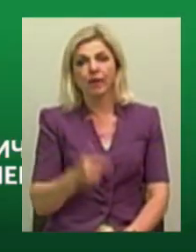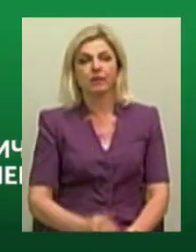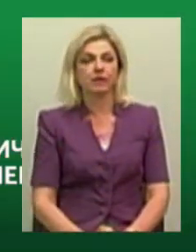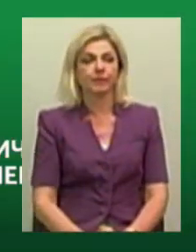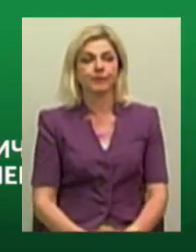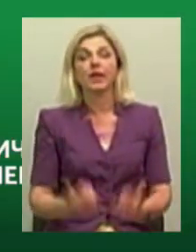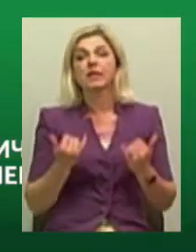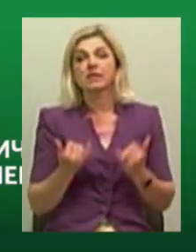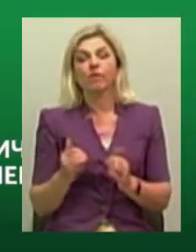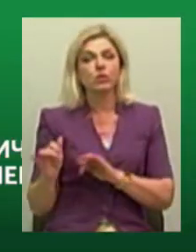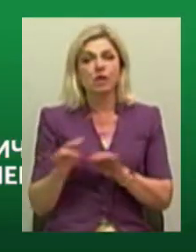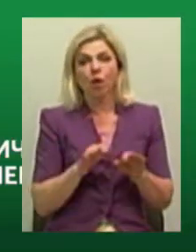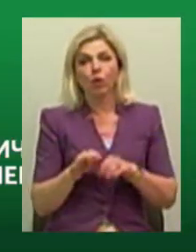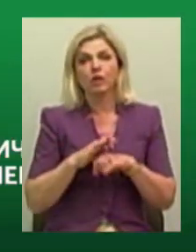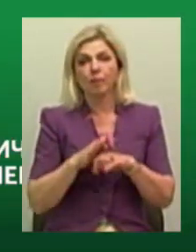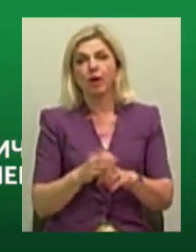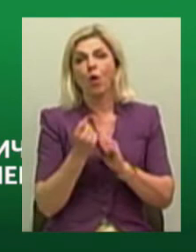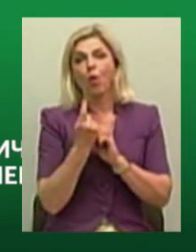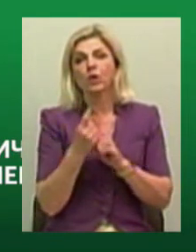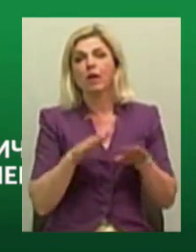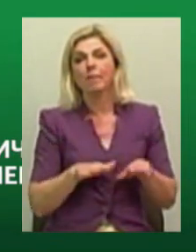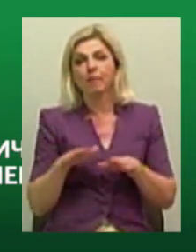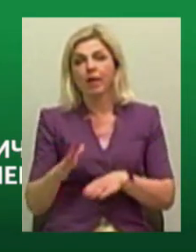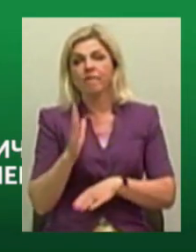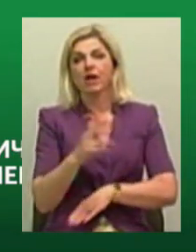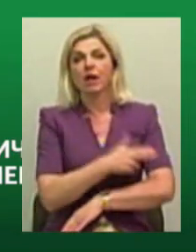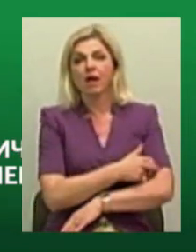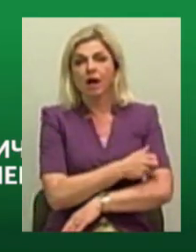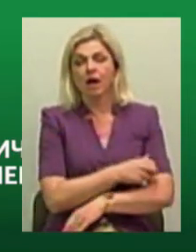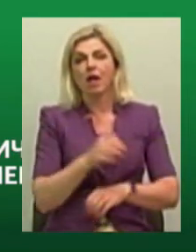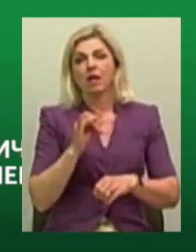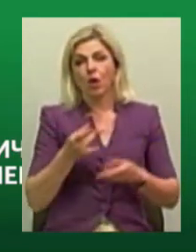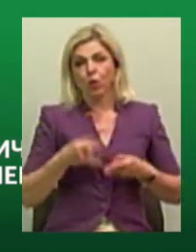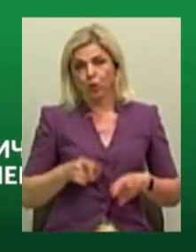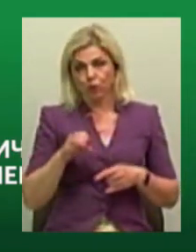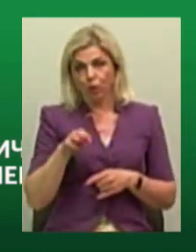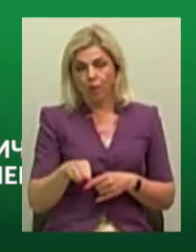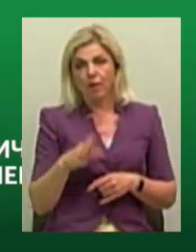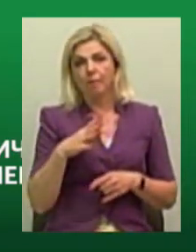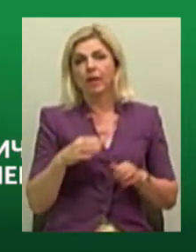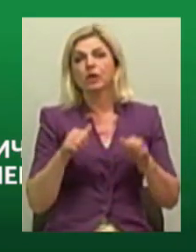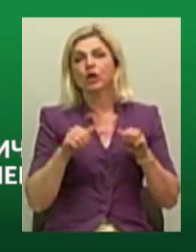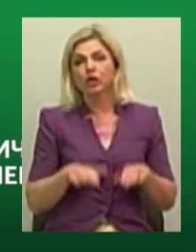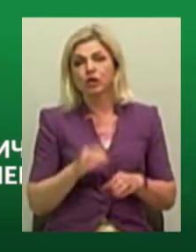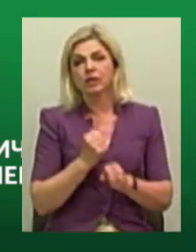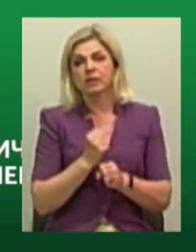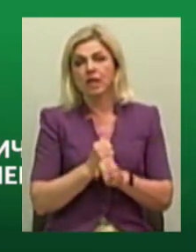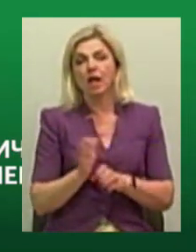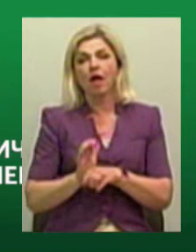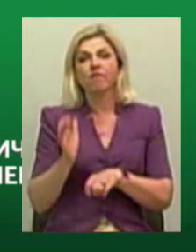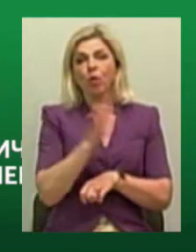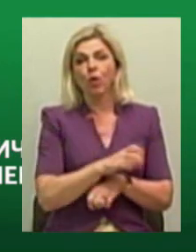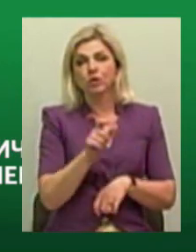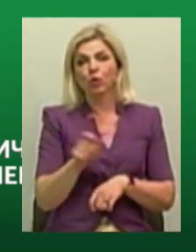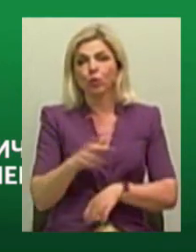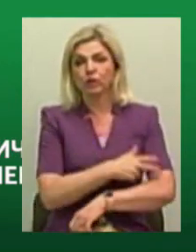Сьогодні заходи проводились на 11 об'єктах – по лікарнях, пологових будинках. Було прийнято рішення в проведенні евакуації хворих